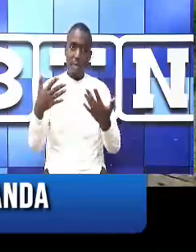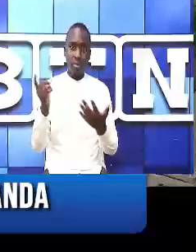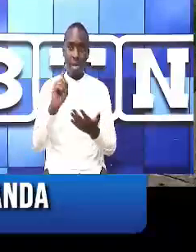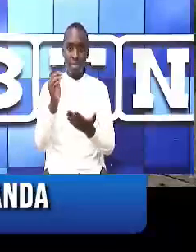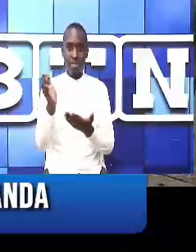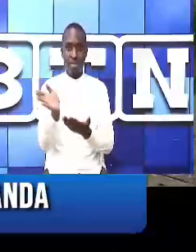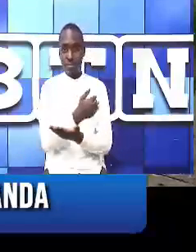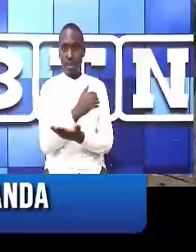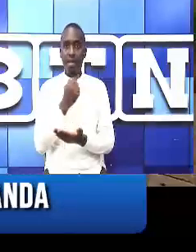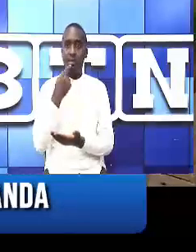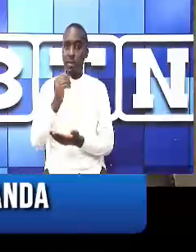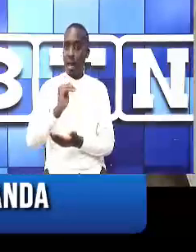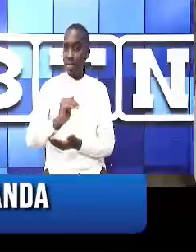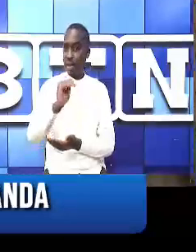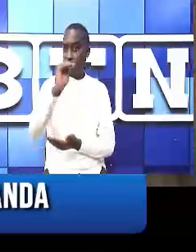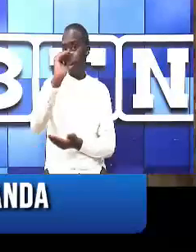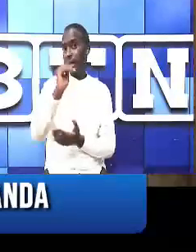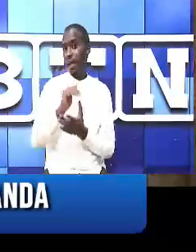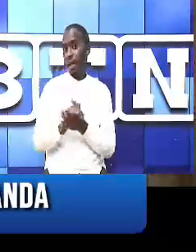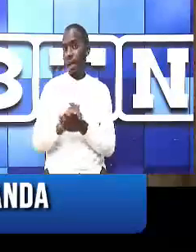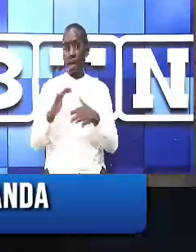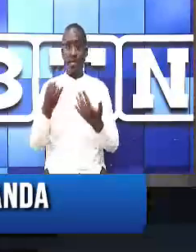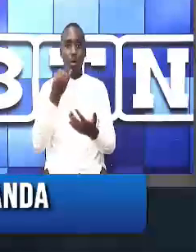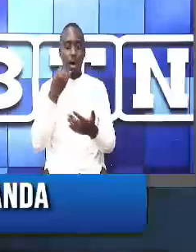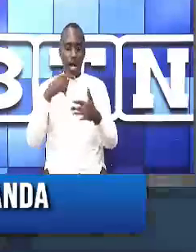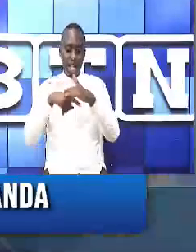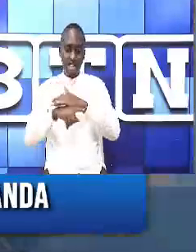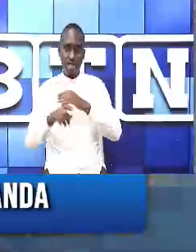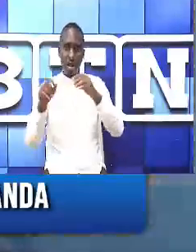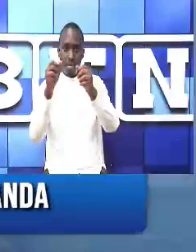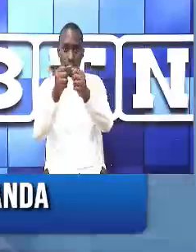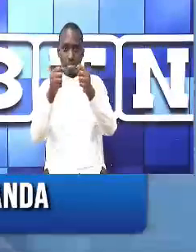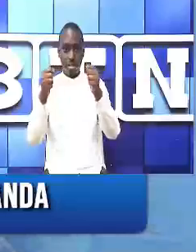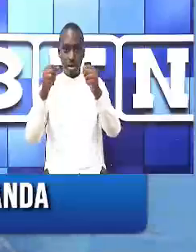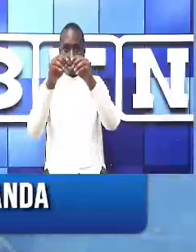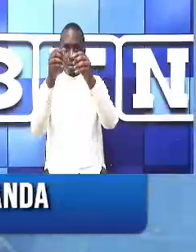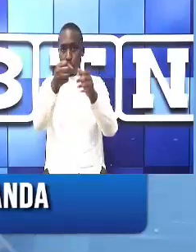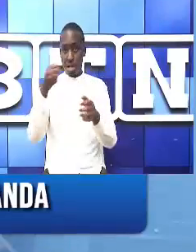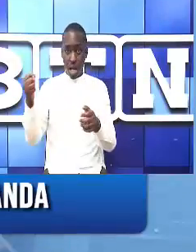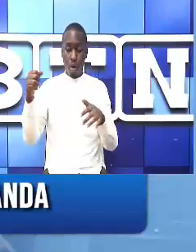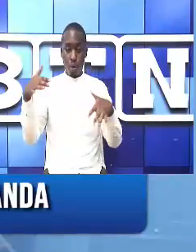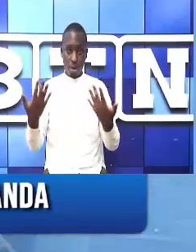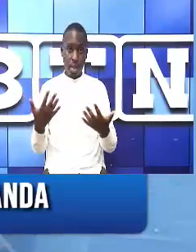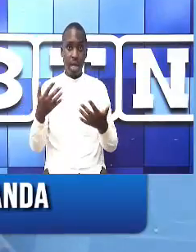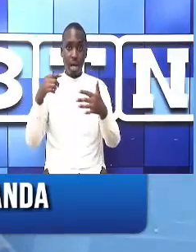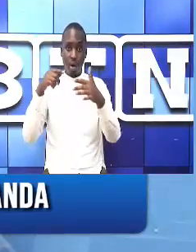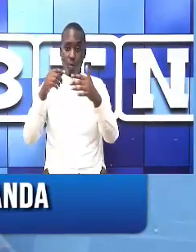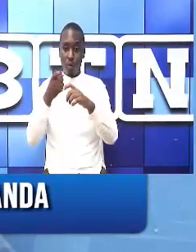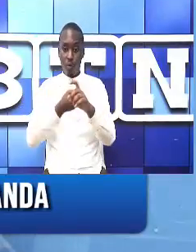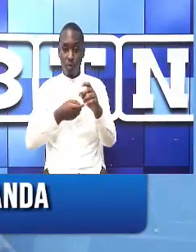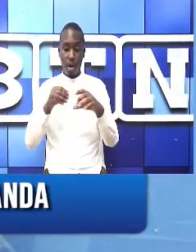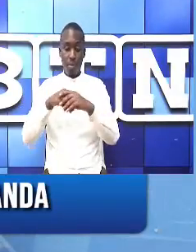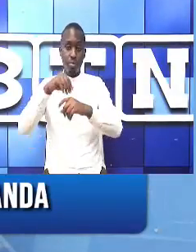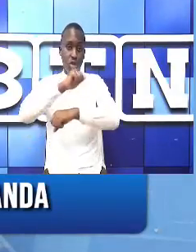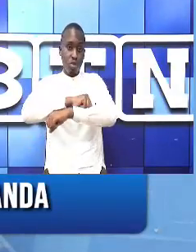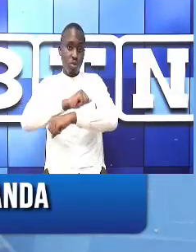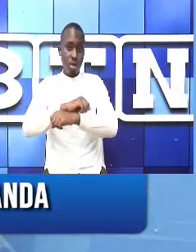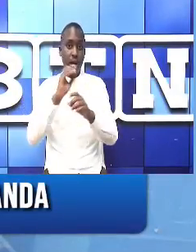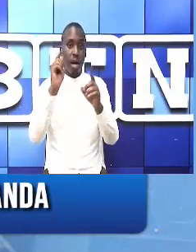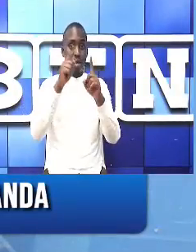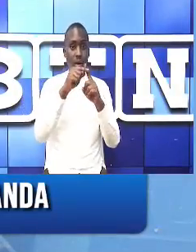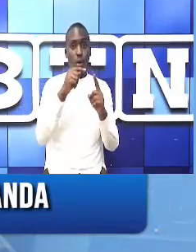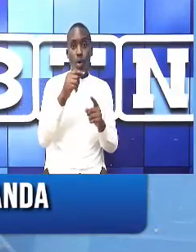ubwo ndavuga ayo ma esikariye ese umwana yinjira mu muryango w'ikigo gute ese kuva ku muryango ajya ku ishuri yinjiramo bimeze